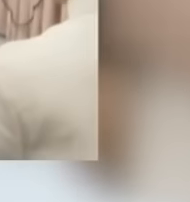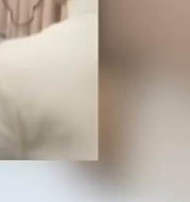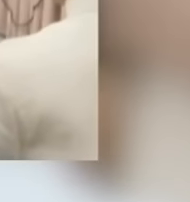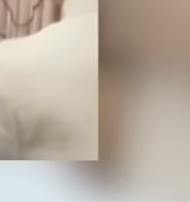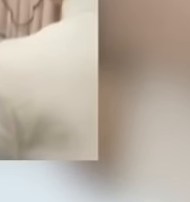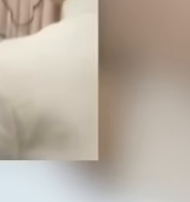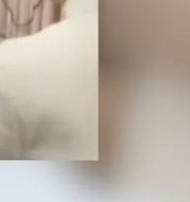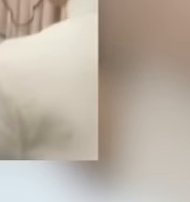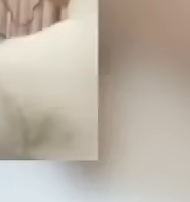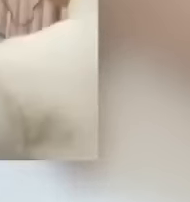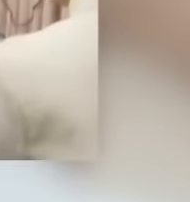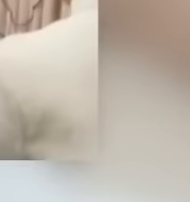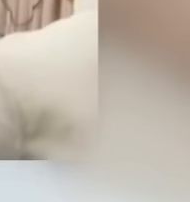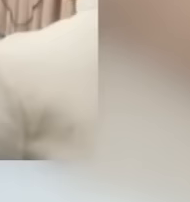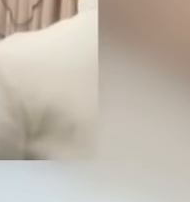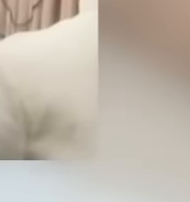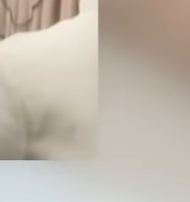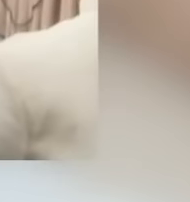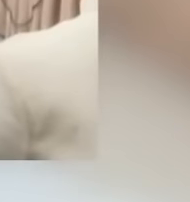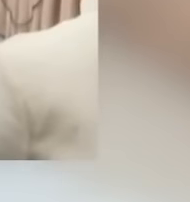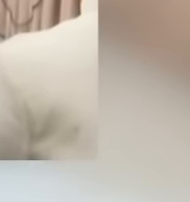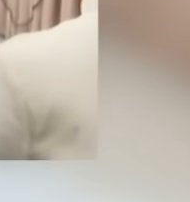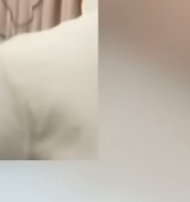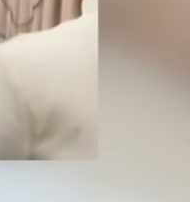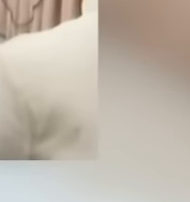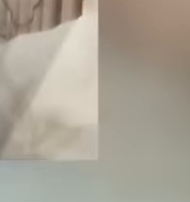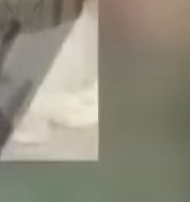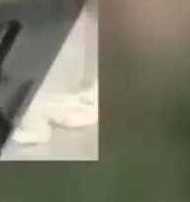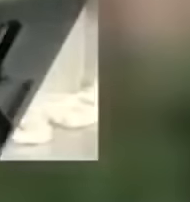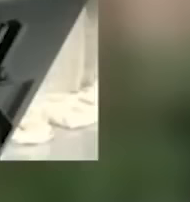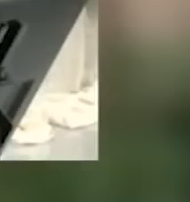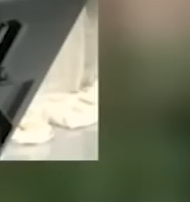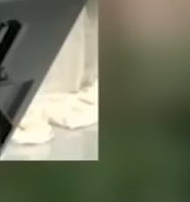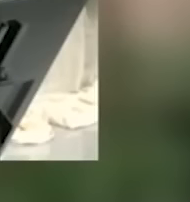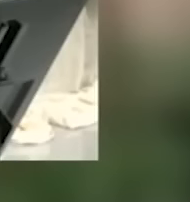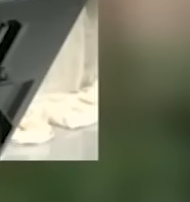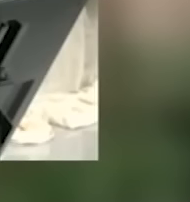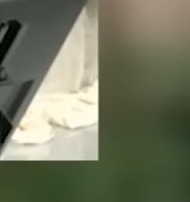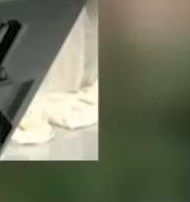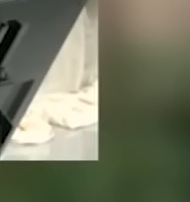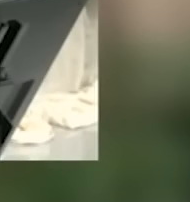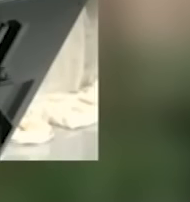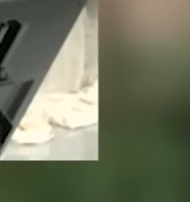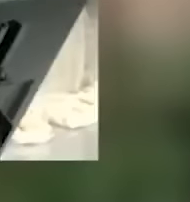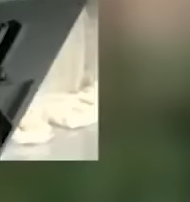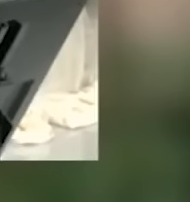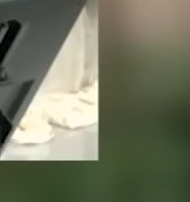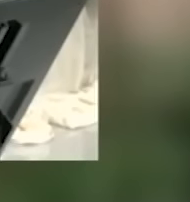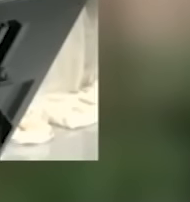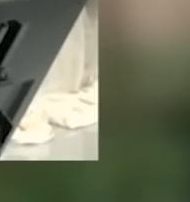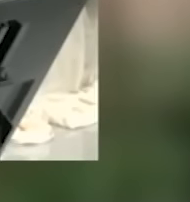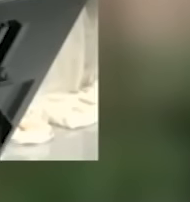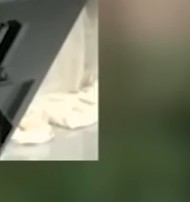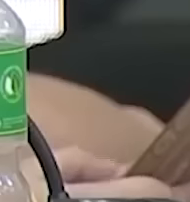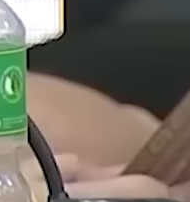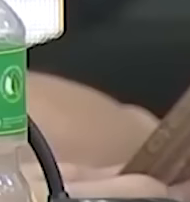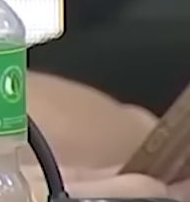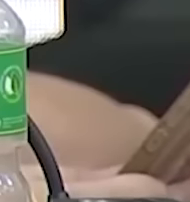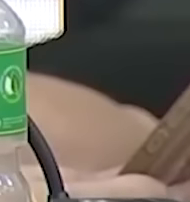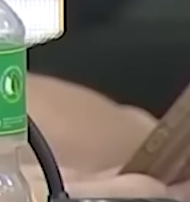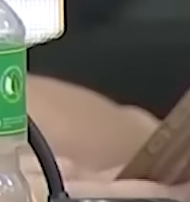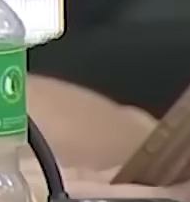ibang detalye tungkol sa kanyang kalusugan. Kung wala raw itinatago ang mag-asawang Roque, dapat ay humarap sila sa pagdinig ng